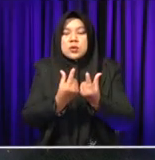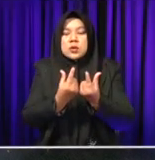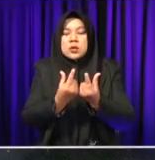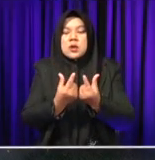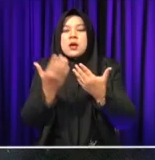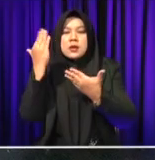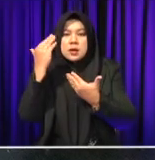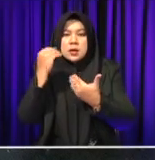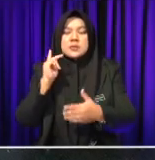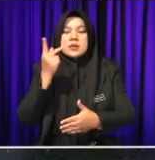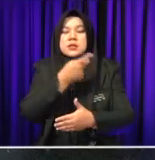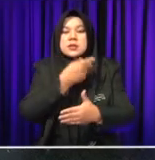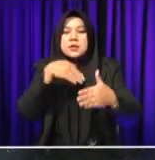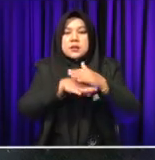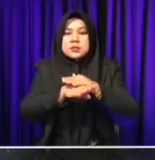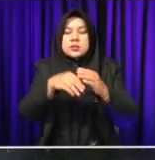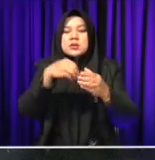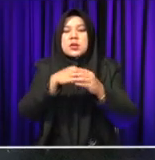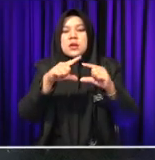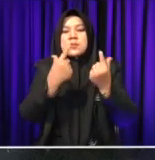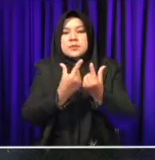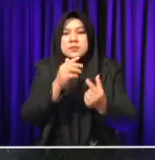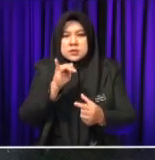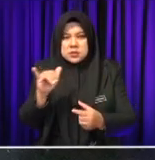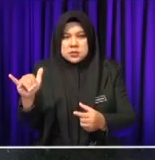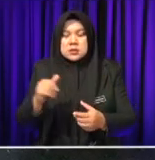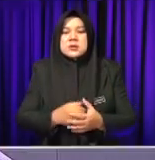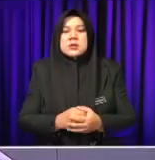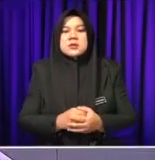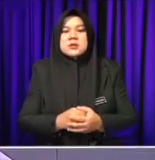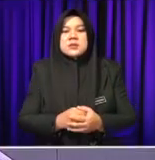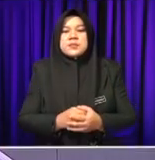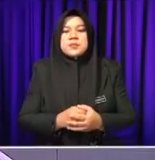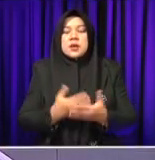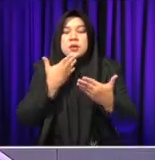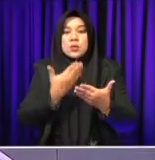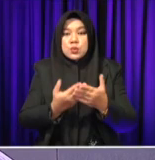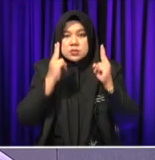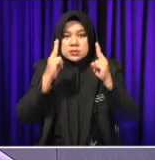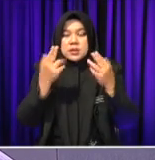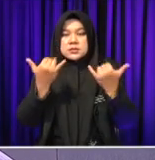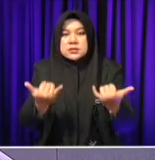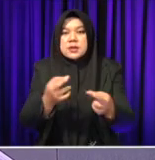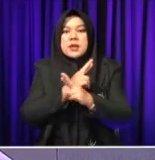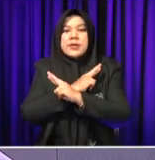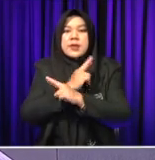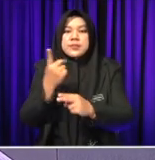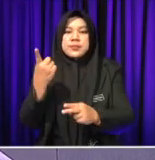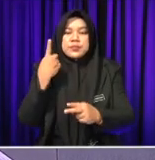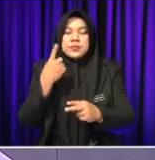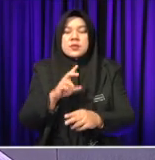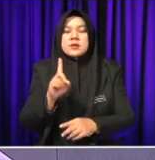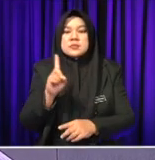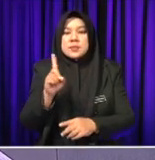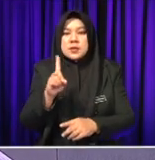kita termasuk ke dalamnya mendapat naungan Allah Subhanahu waala ba baik Ustazah kita nak berehat seketika boleh ya jangan ke